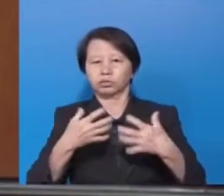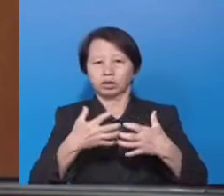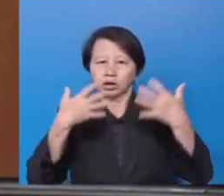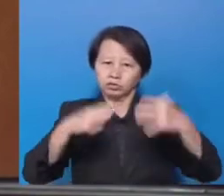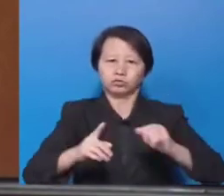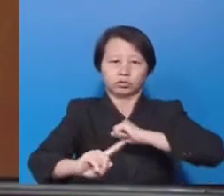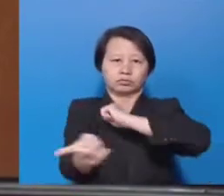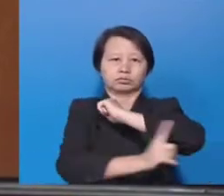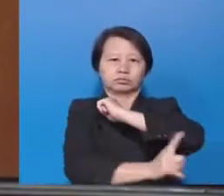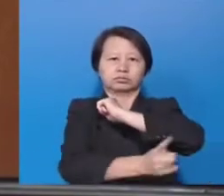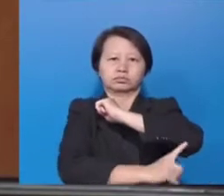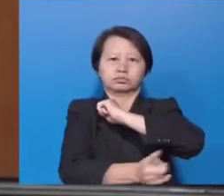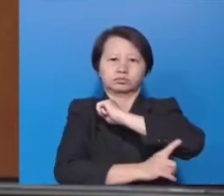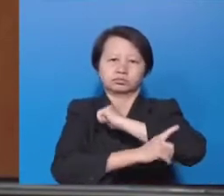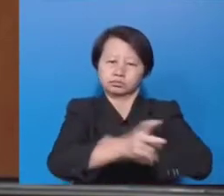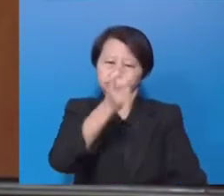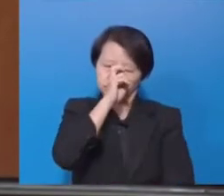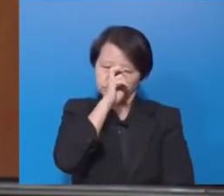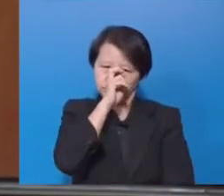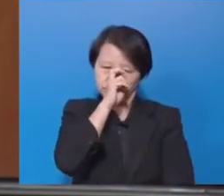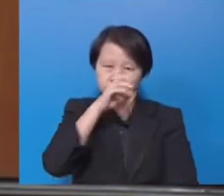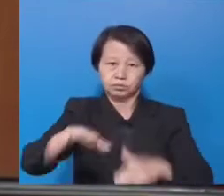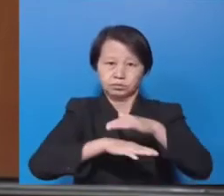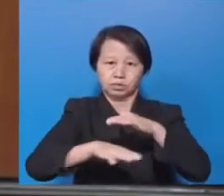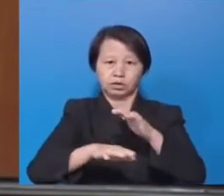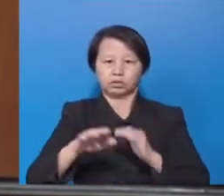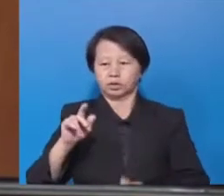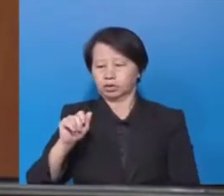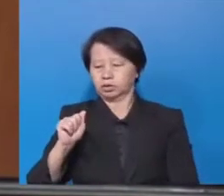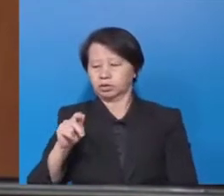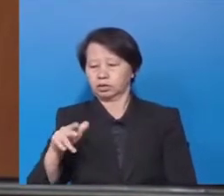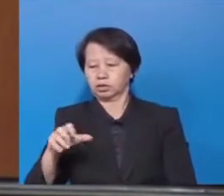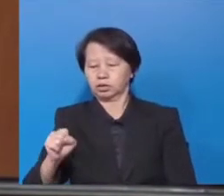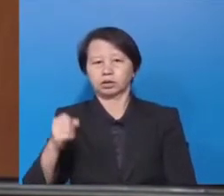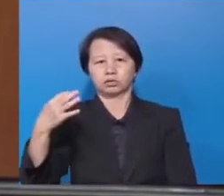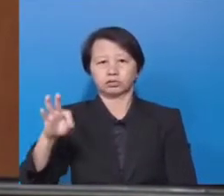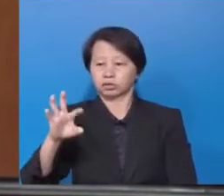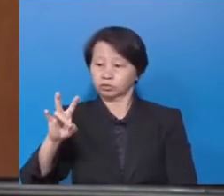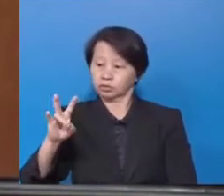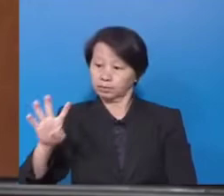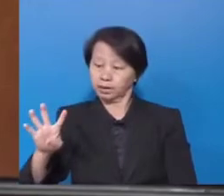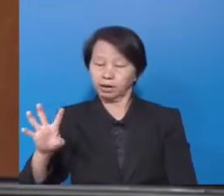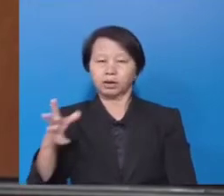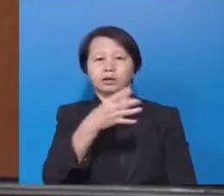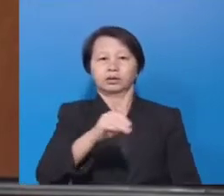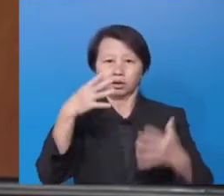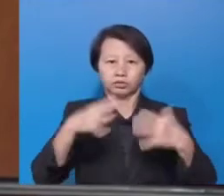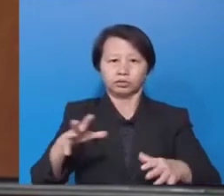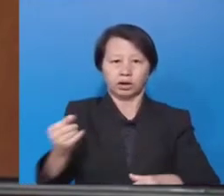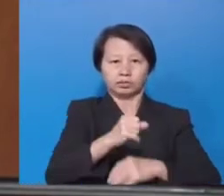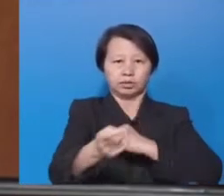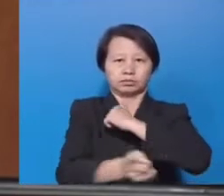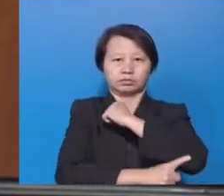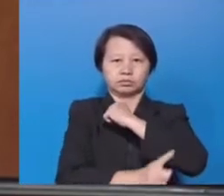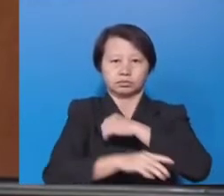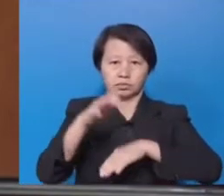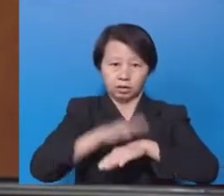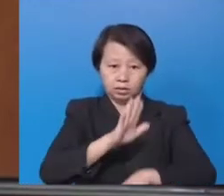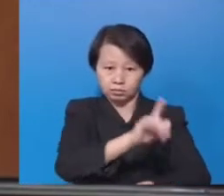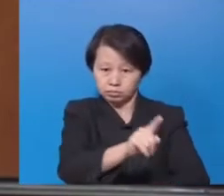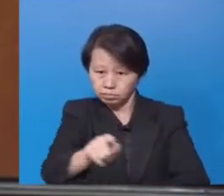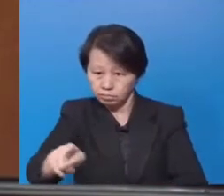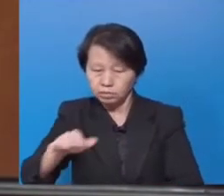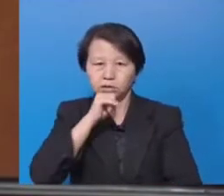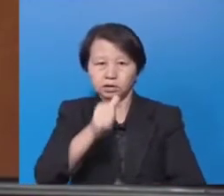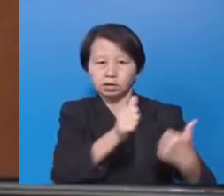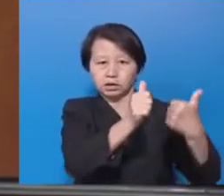kepadanya telah pun dikenakan tindakan pemerkosaan dibawa Akas 1974 dan telah diambil kata setiap pihak yang dapat